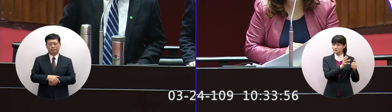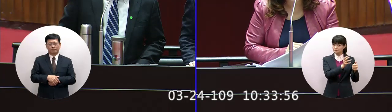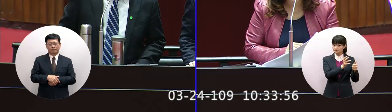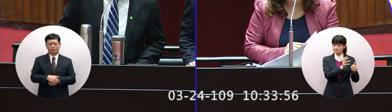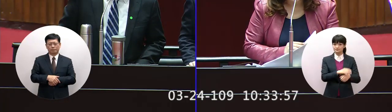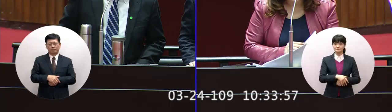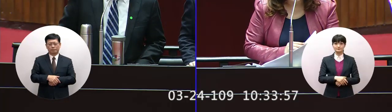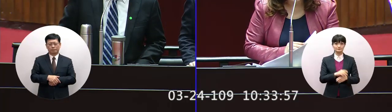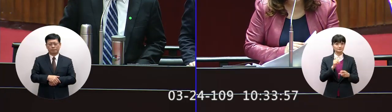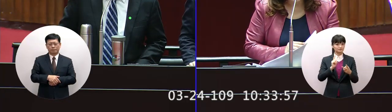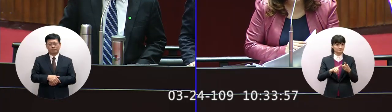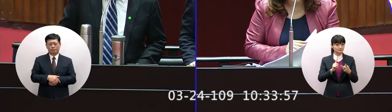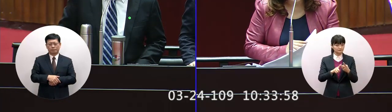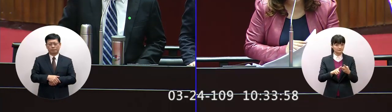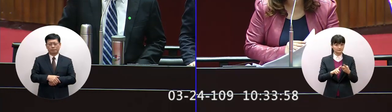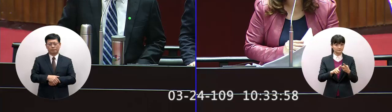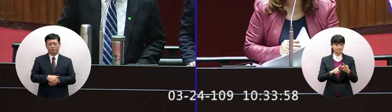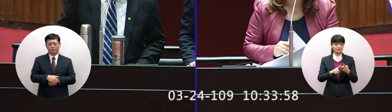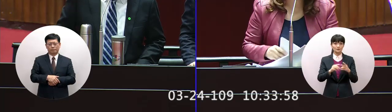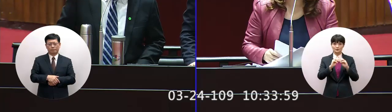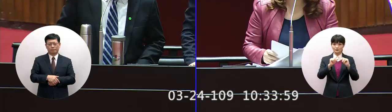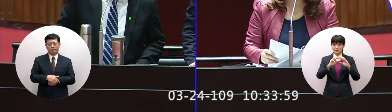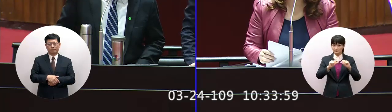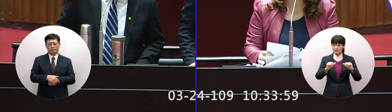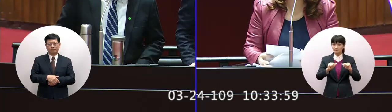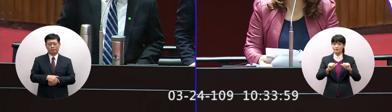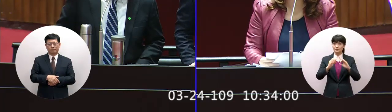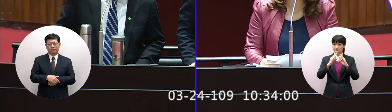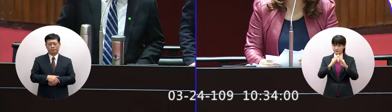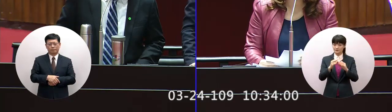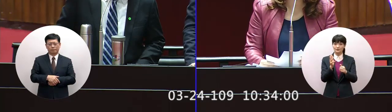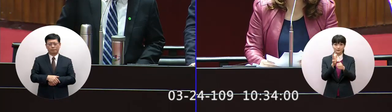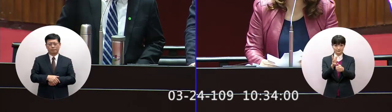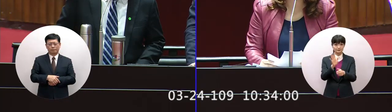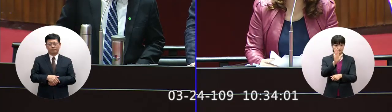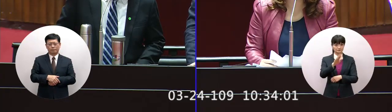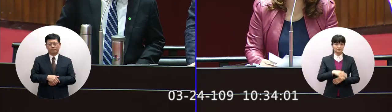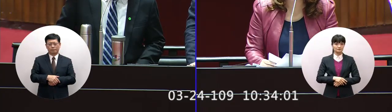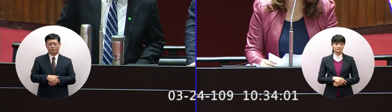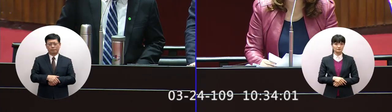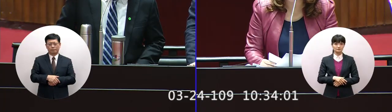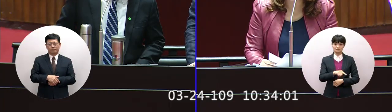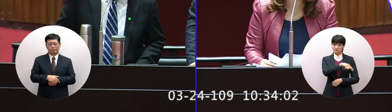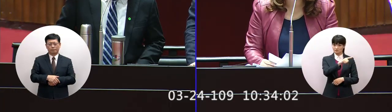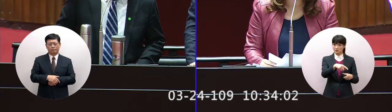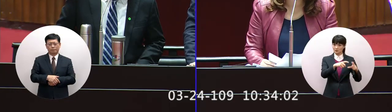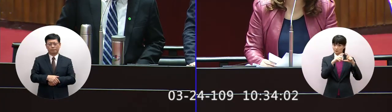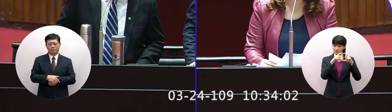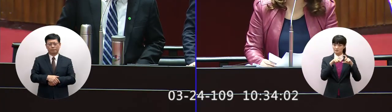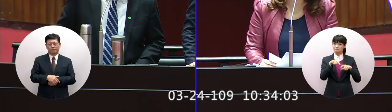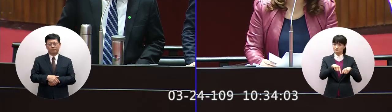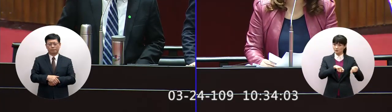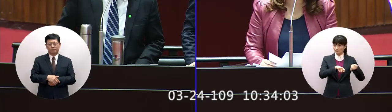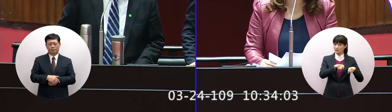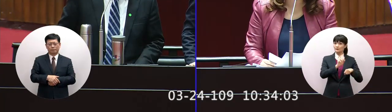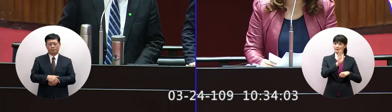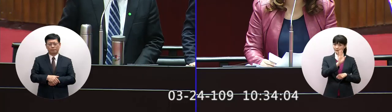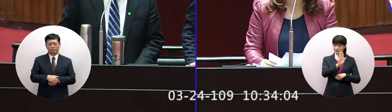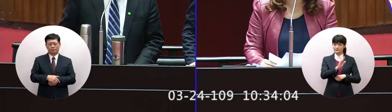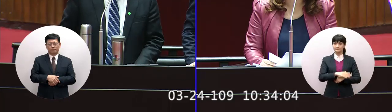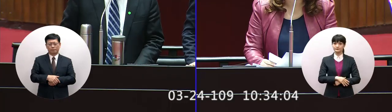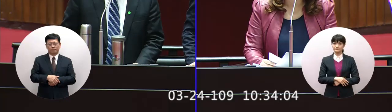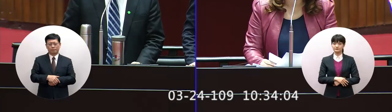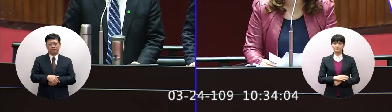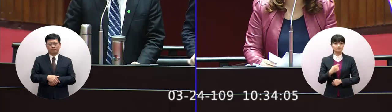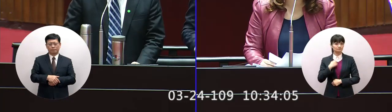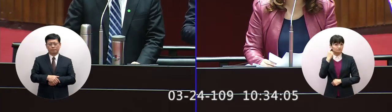湾银行还有这个土地银行，他们是说这部分是有，那我们是想要确定